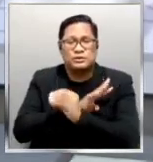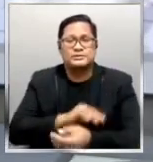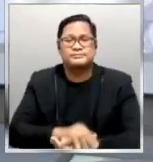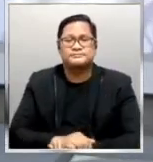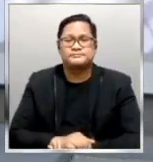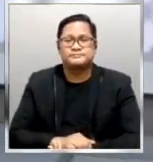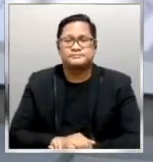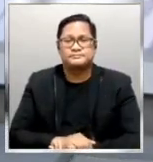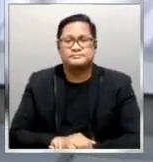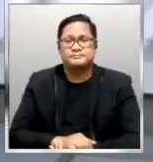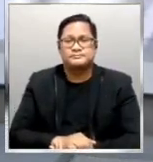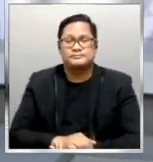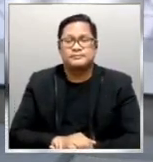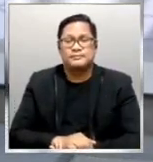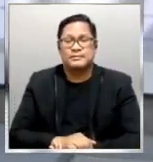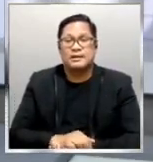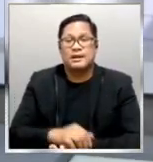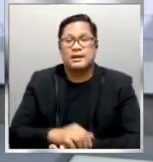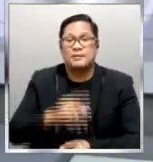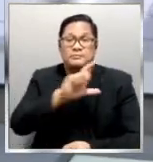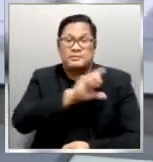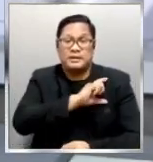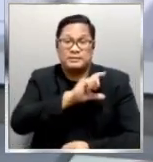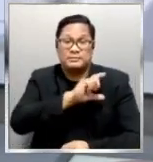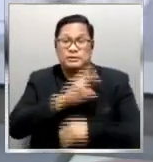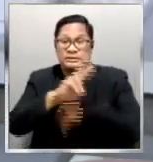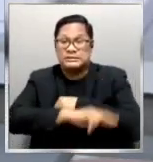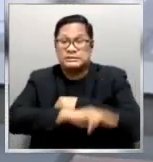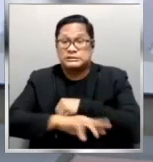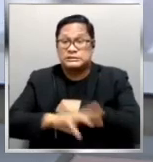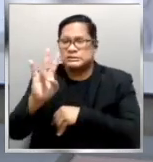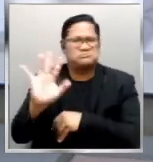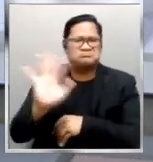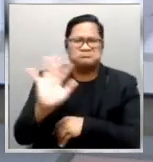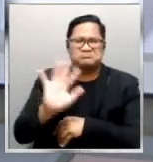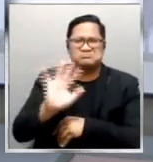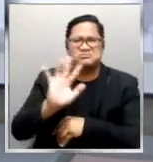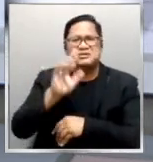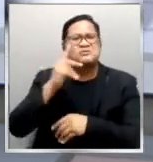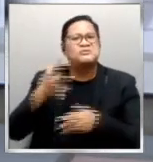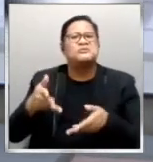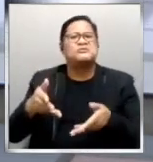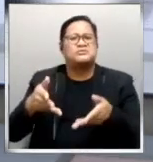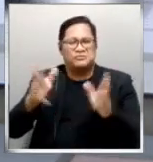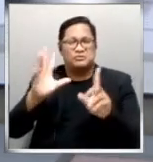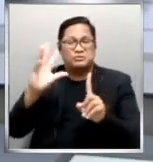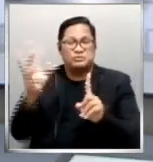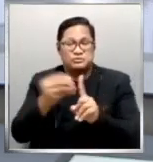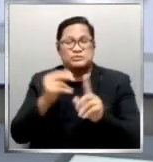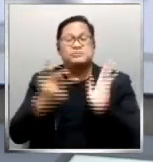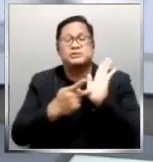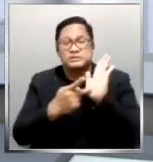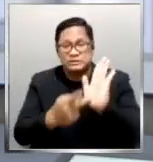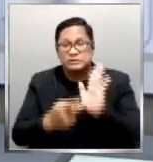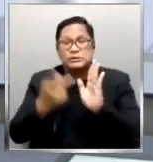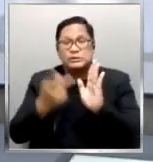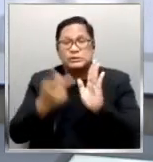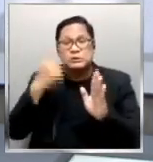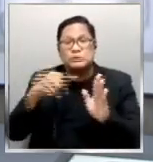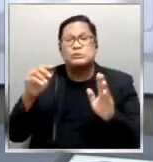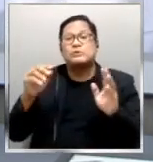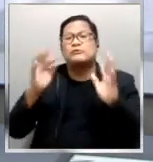Tutol ang PNP Region 7 sa planong pagdaraos ng cultural presentation para sa Sinulog 2021 sa Cebu